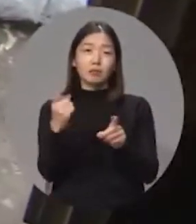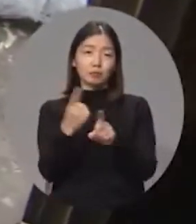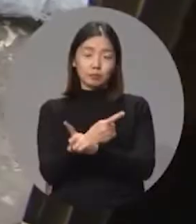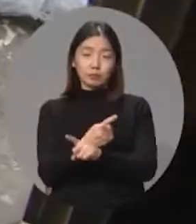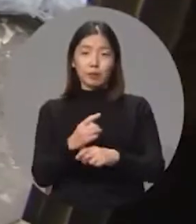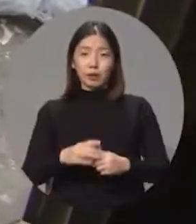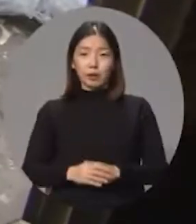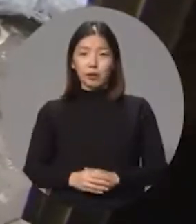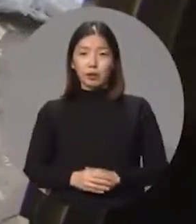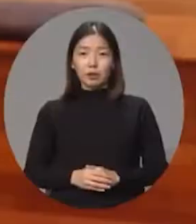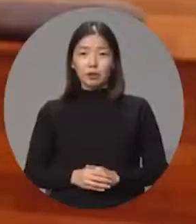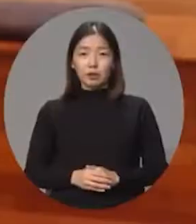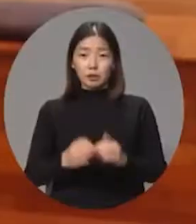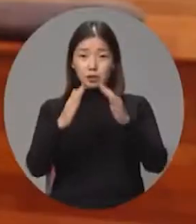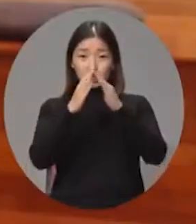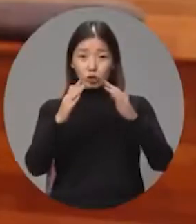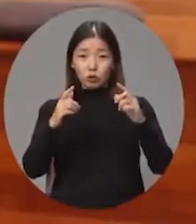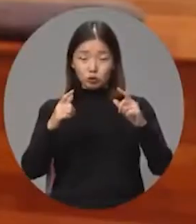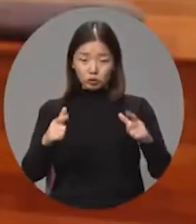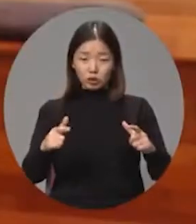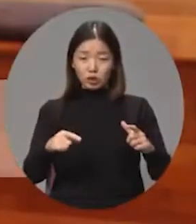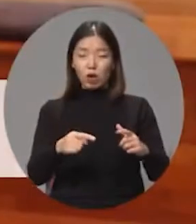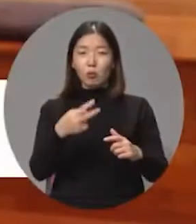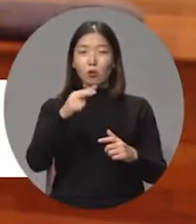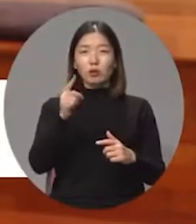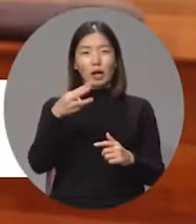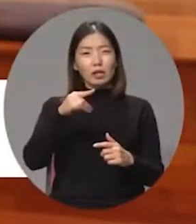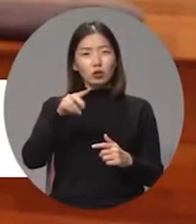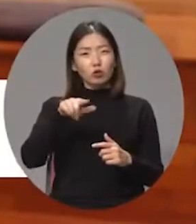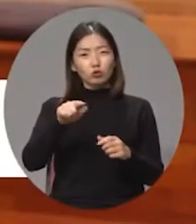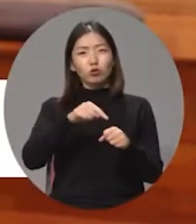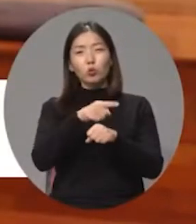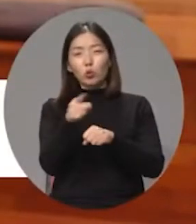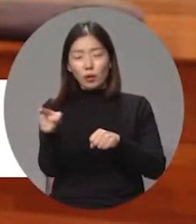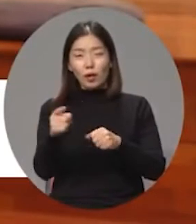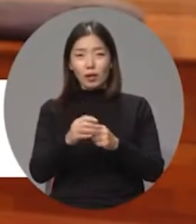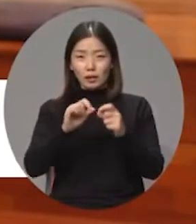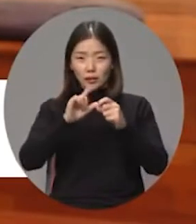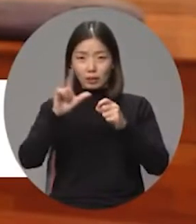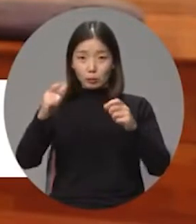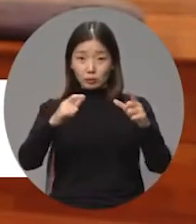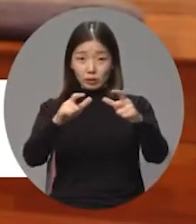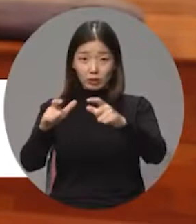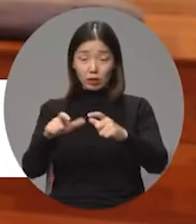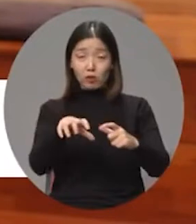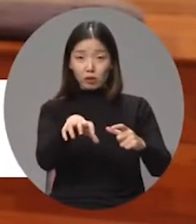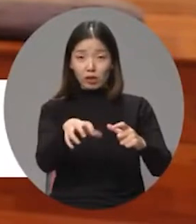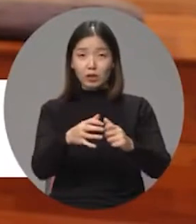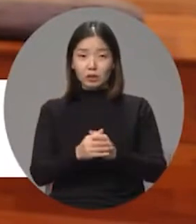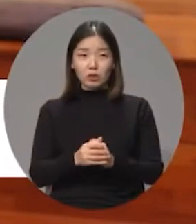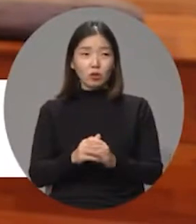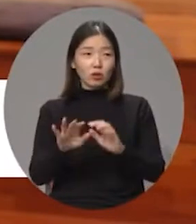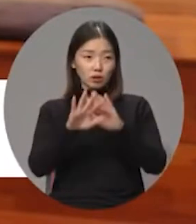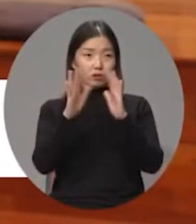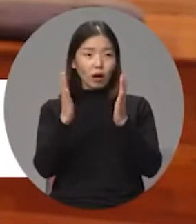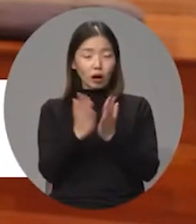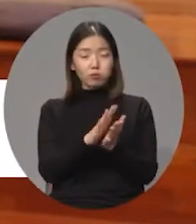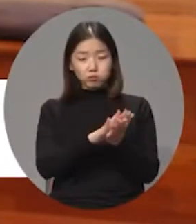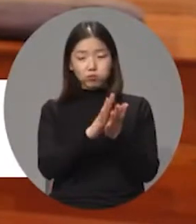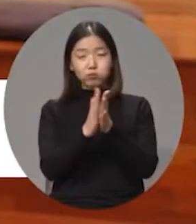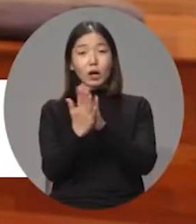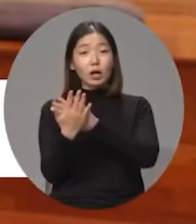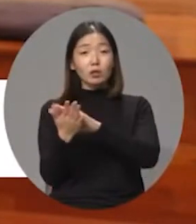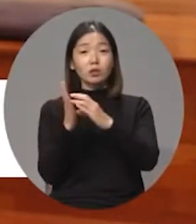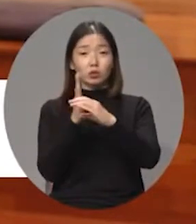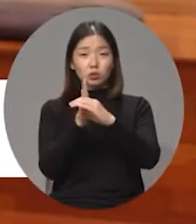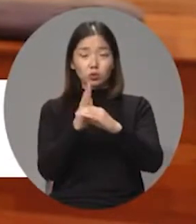겁니다. 전주, 뭐 대구, 달서구 몇몇 시군을 제외하고는 대부분이 지금 전면 권역화를 가고 있는